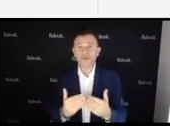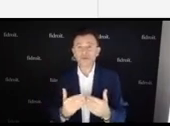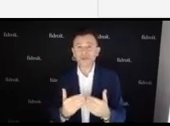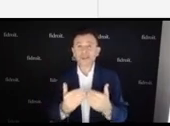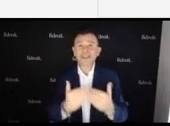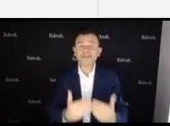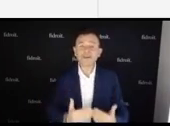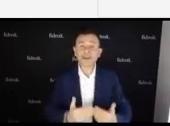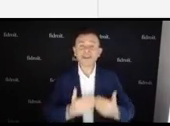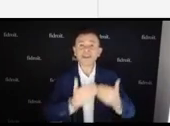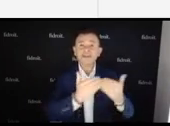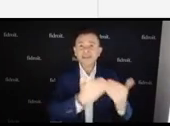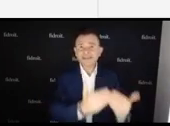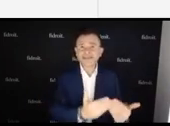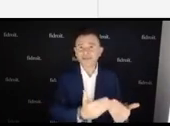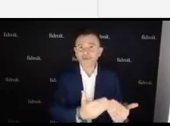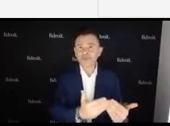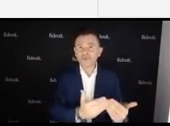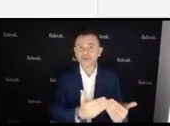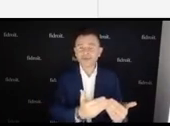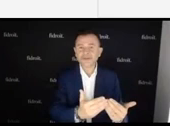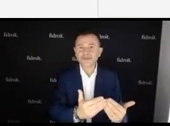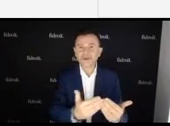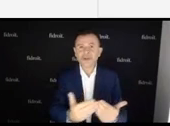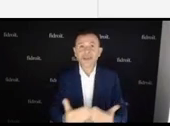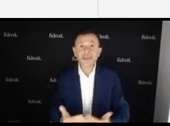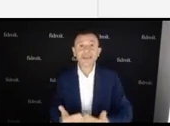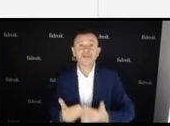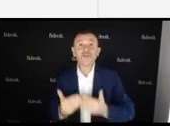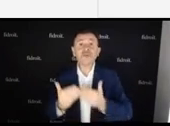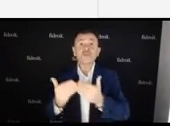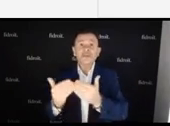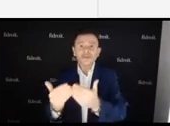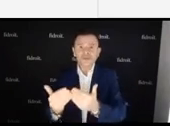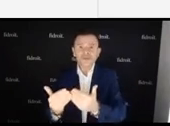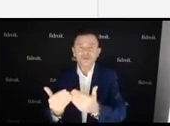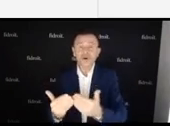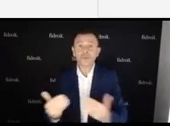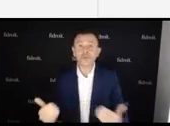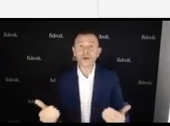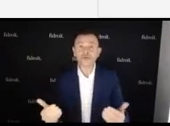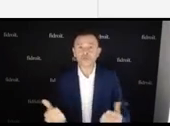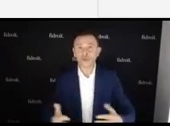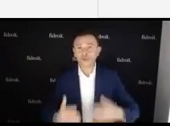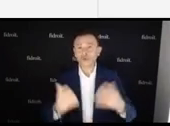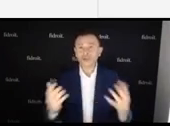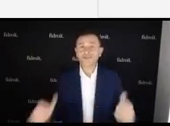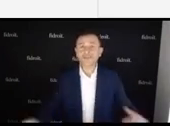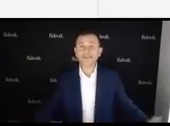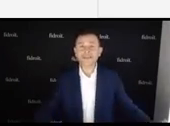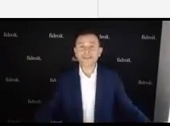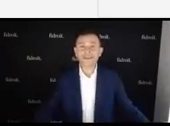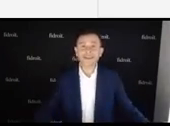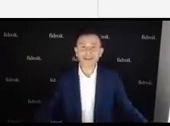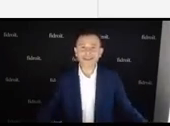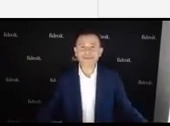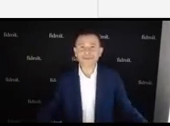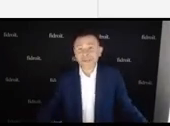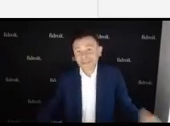ans équivalent à 4 600 euros pour une personne seule et 9 200 euros pour un couple. Donc, la